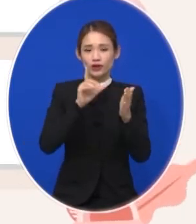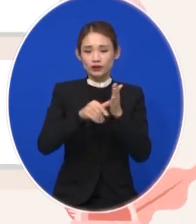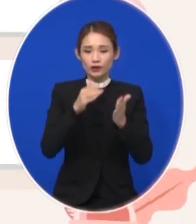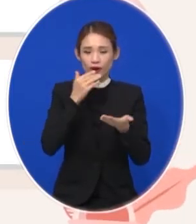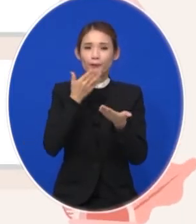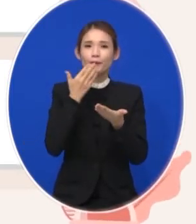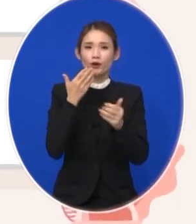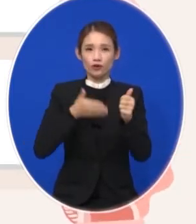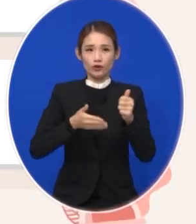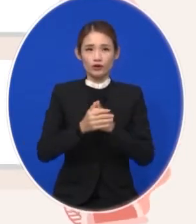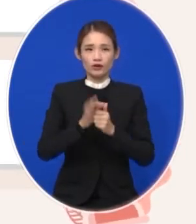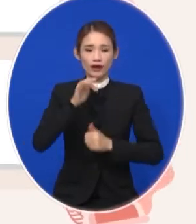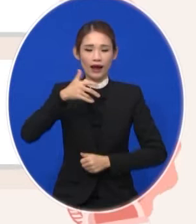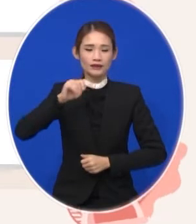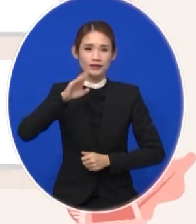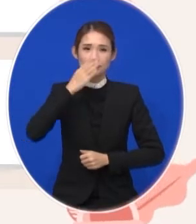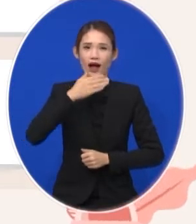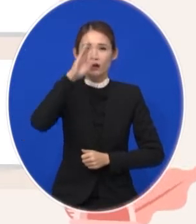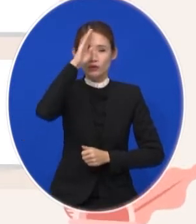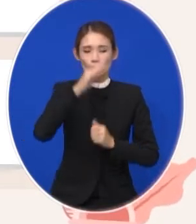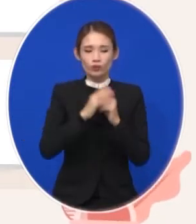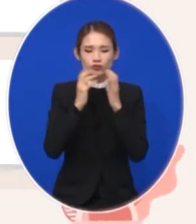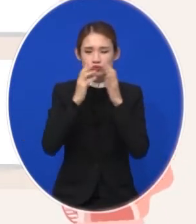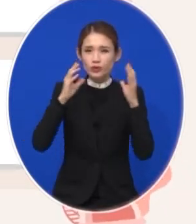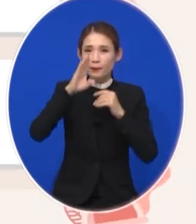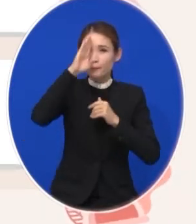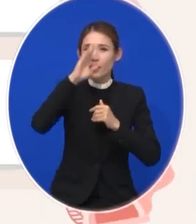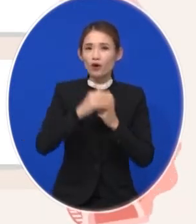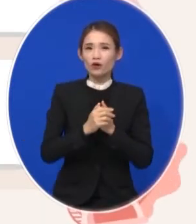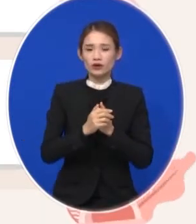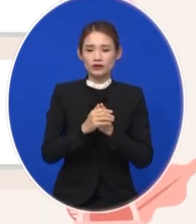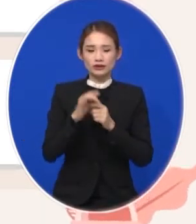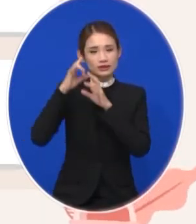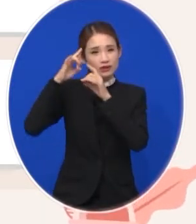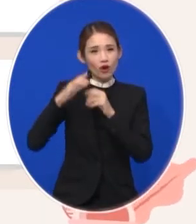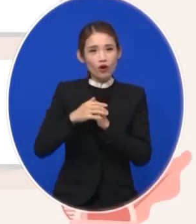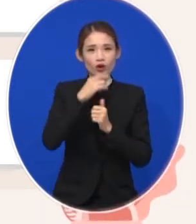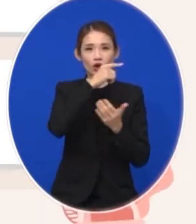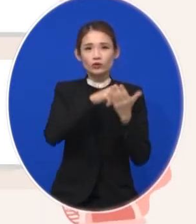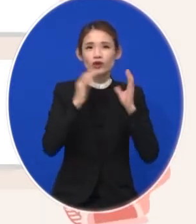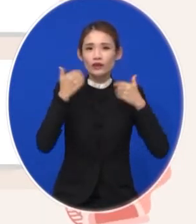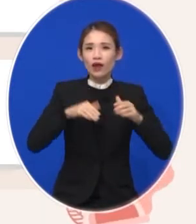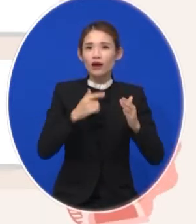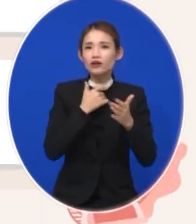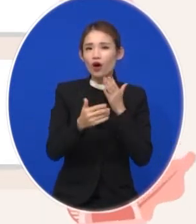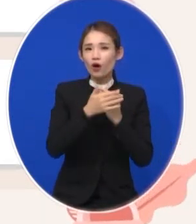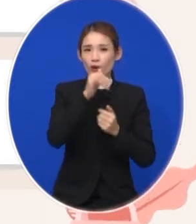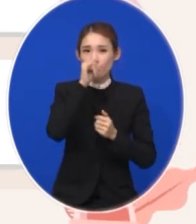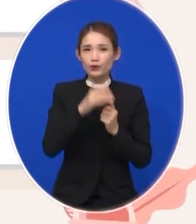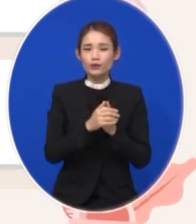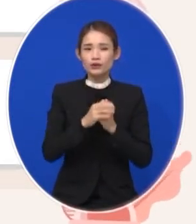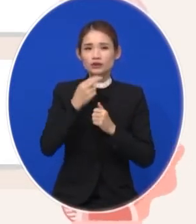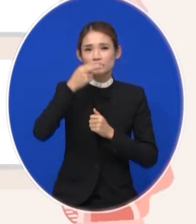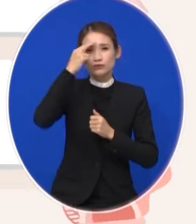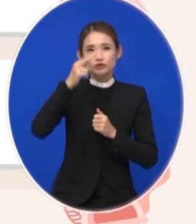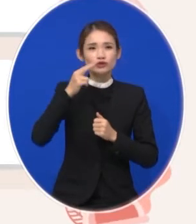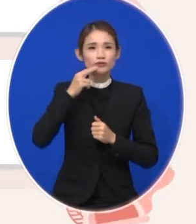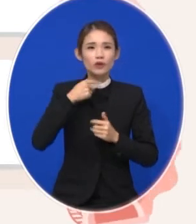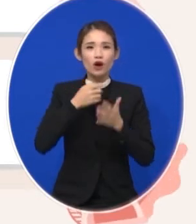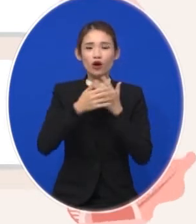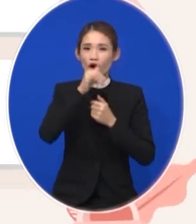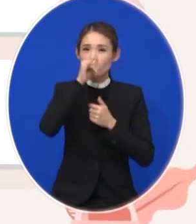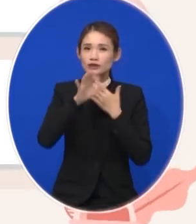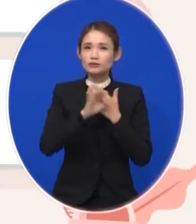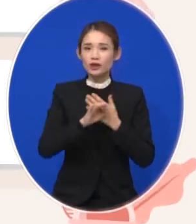간질, 당뇨, 비만의 질환이나 신경관 결손증 태아 출산 경험, 음주, 흡연을 한 경우 하루